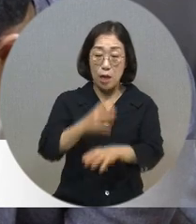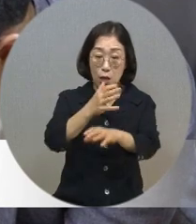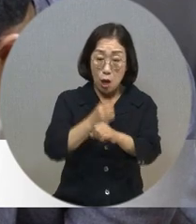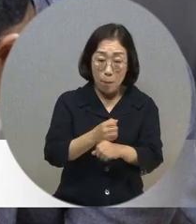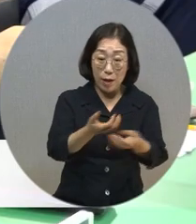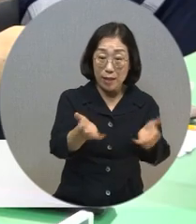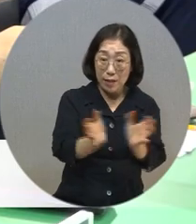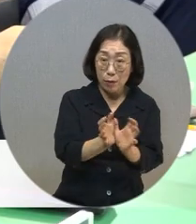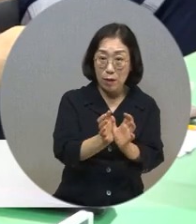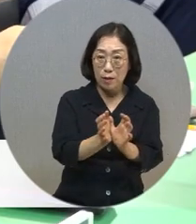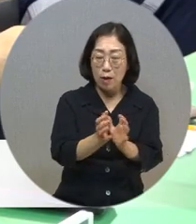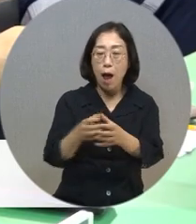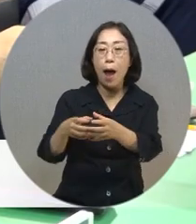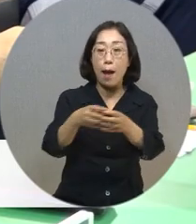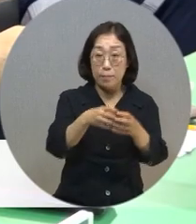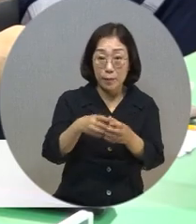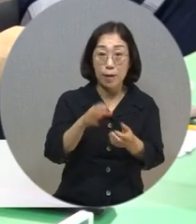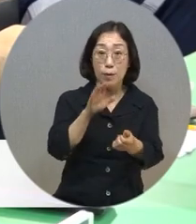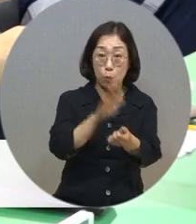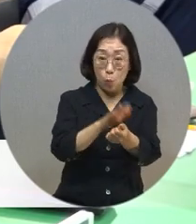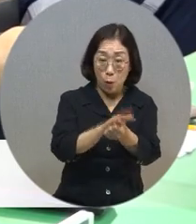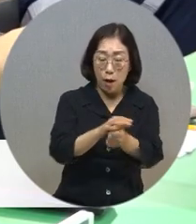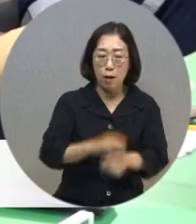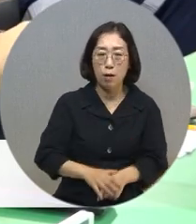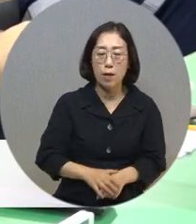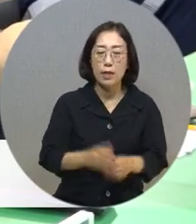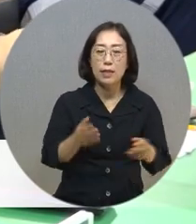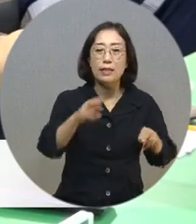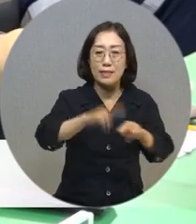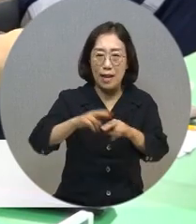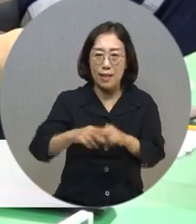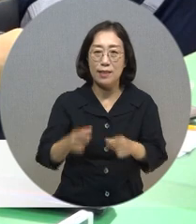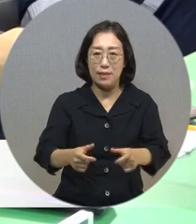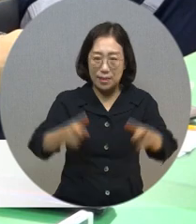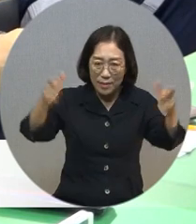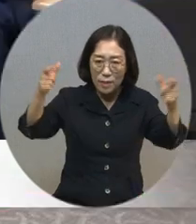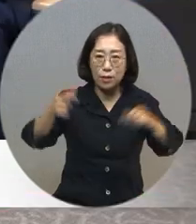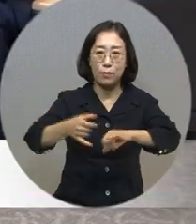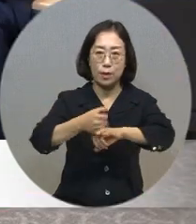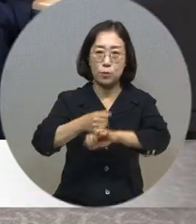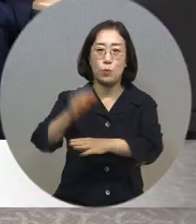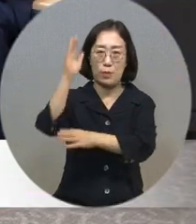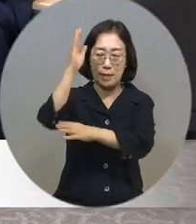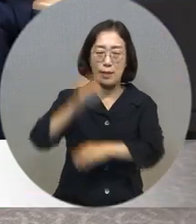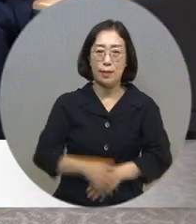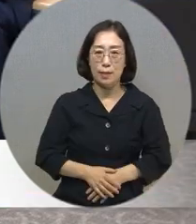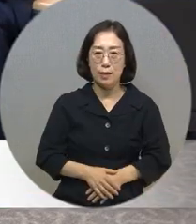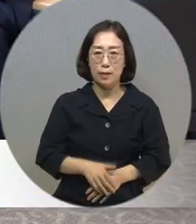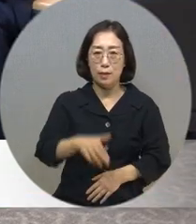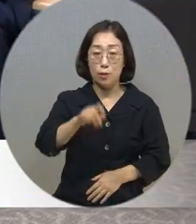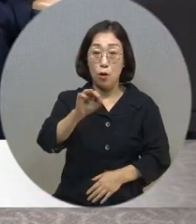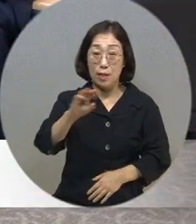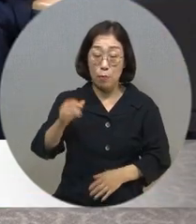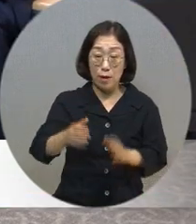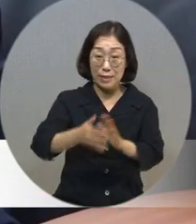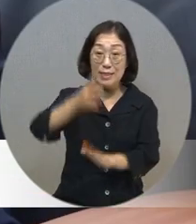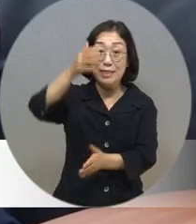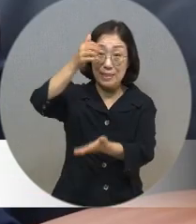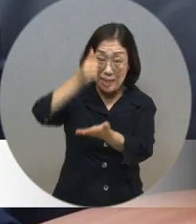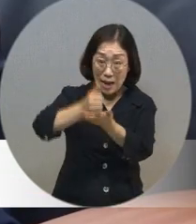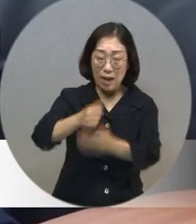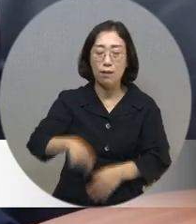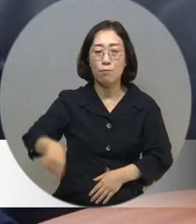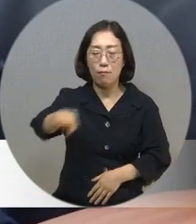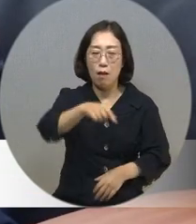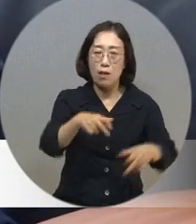협력을 통해 장애인 일자리를 늘려 나가겠다고 말했습니다 이에 정인화 광양 시장은